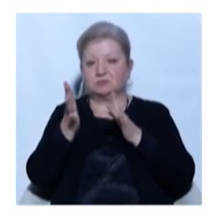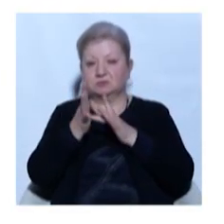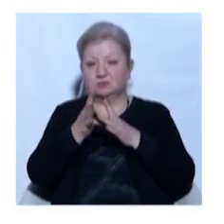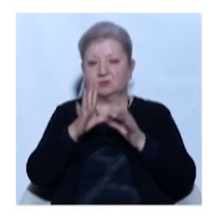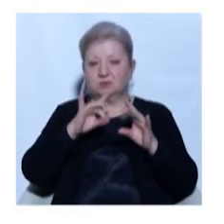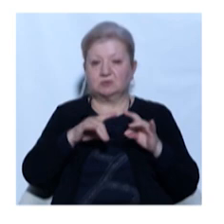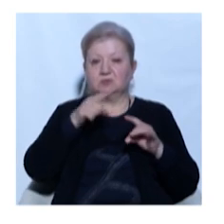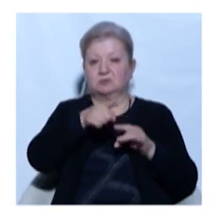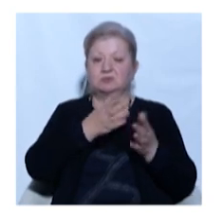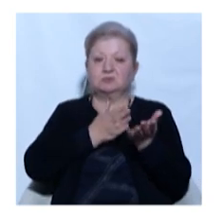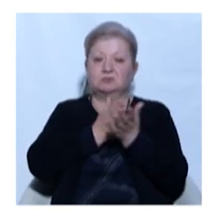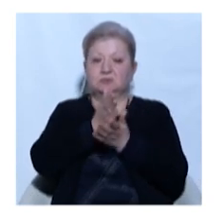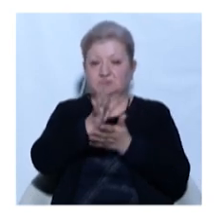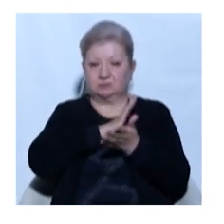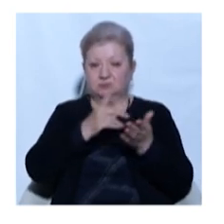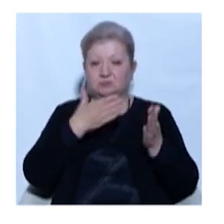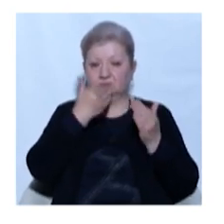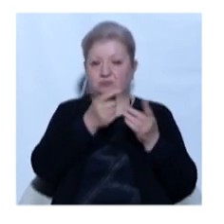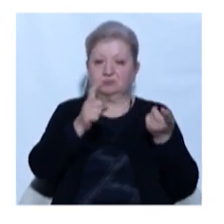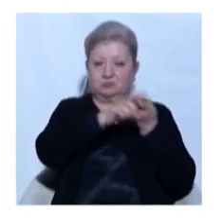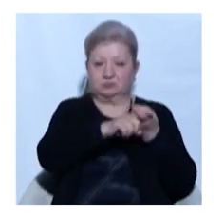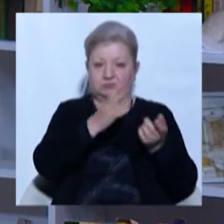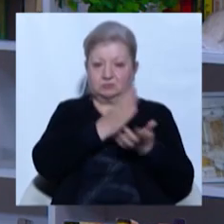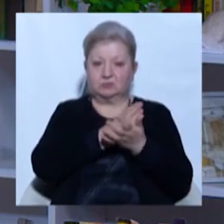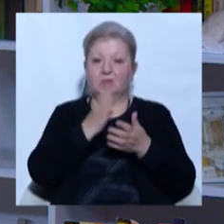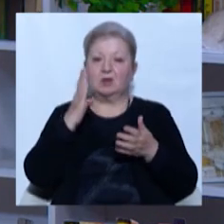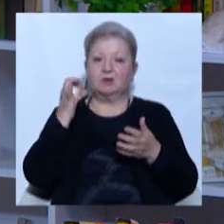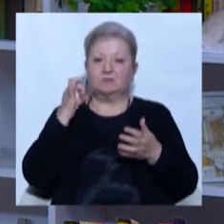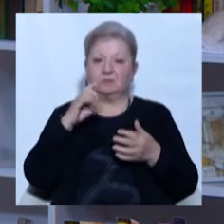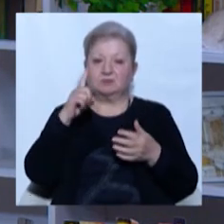რომის ორიენტაციის მომხრეა. ბიზანტიის